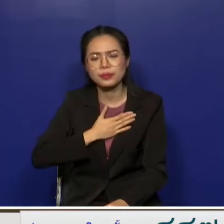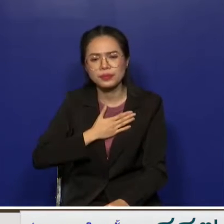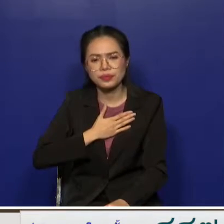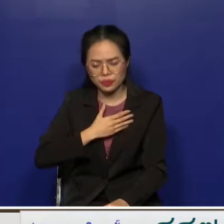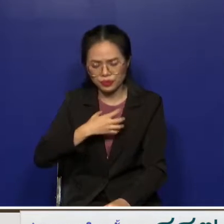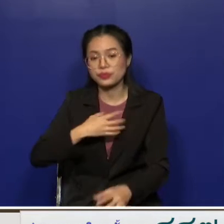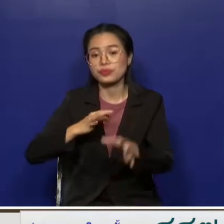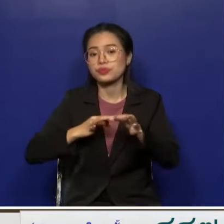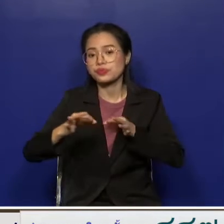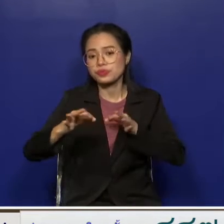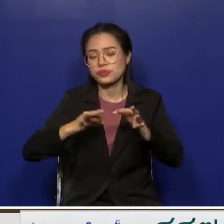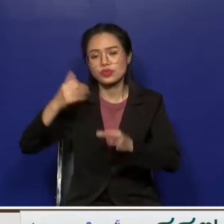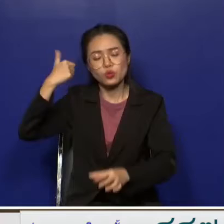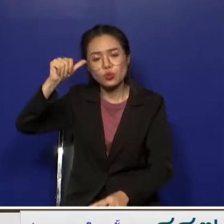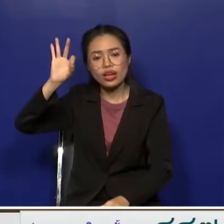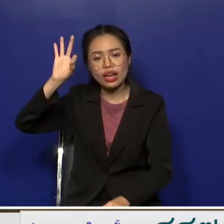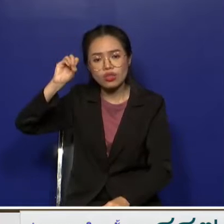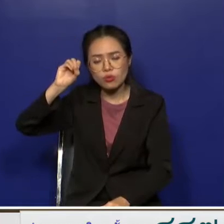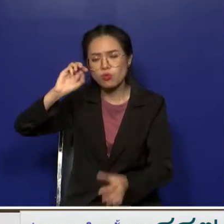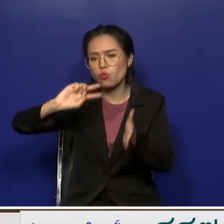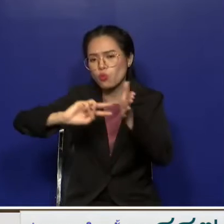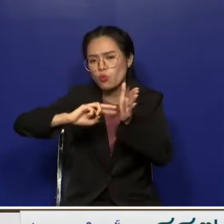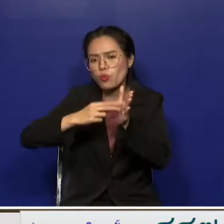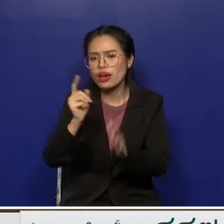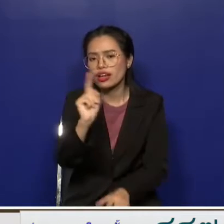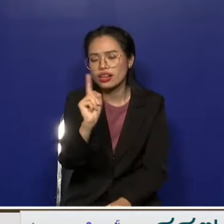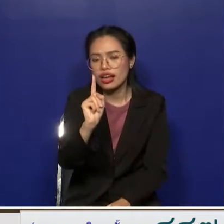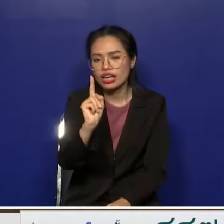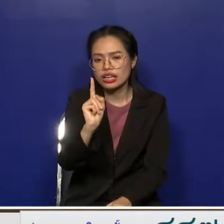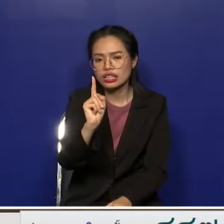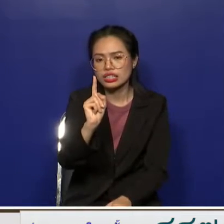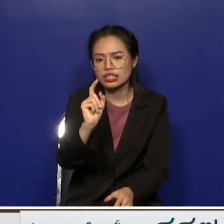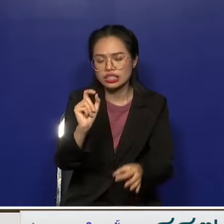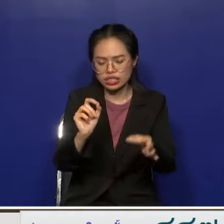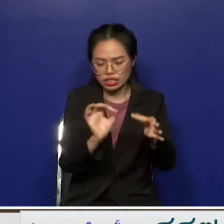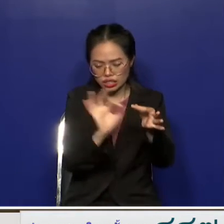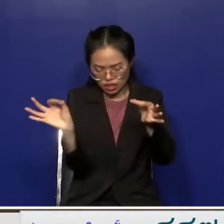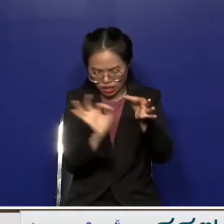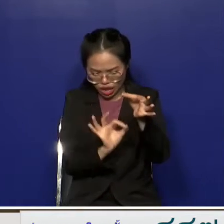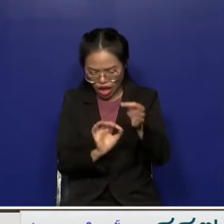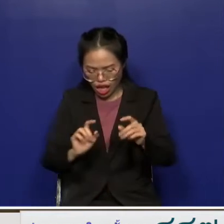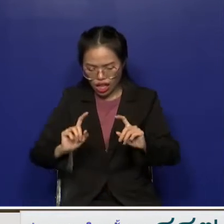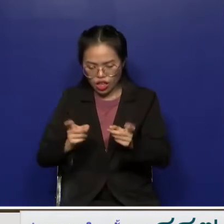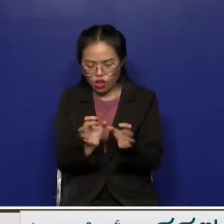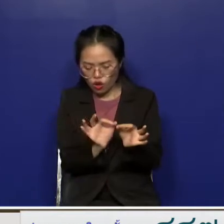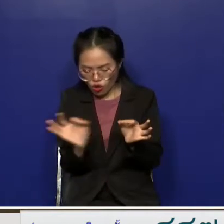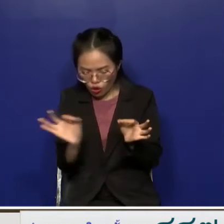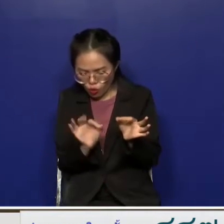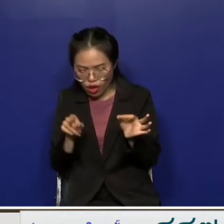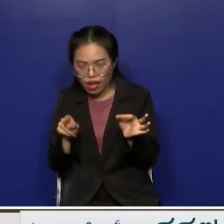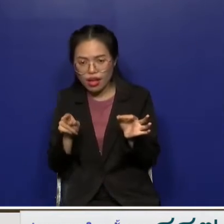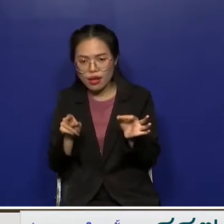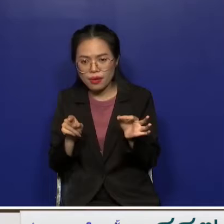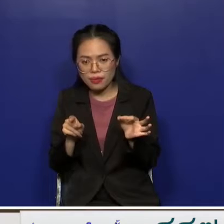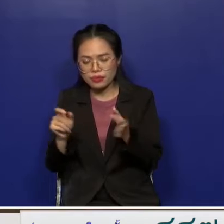ลยครับประเด็นนี้เป็น90วันที่มีการเขียนไว้ท้ายจากคำว่า90วันนะครับโดยเฉพาะ